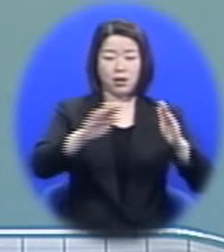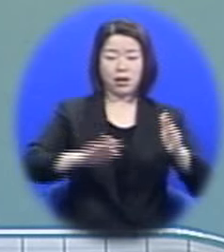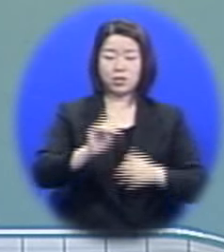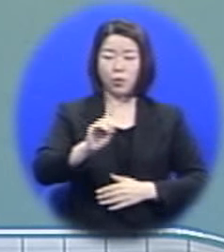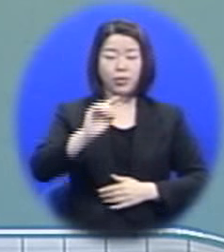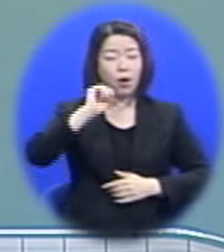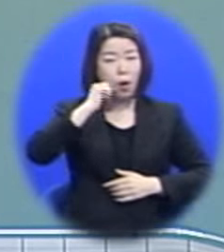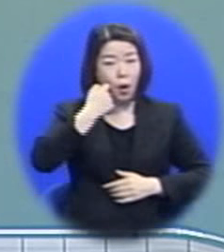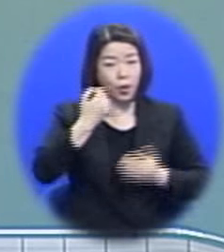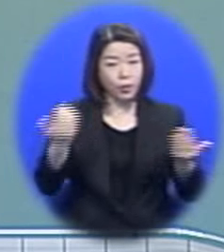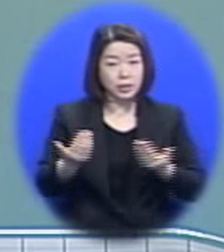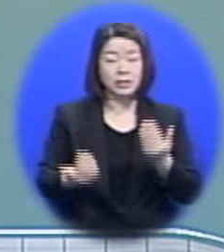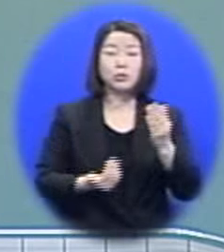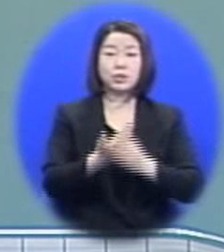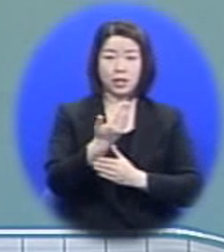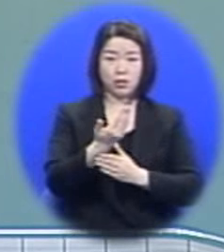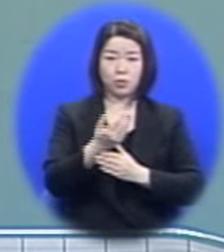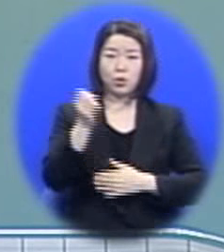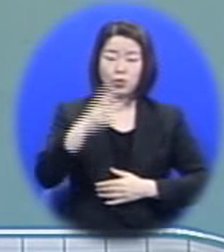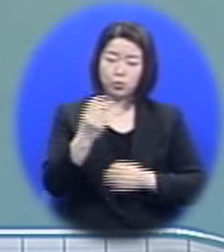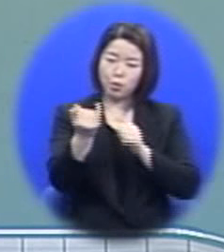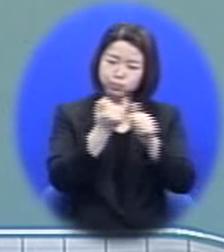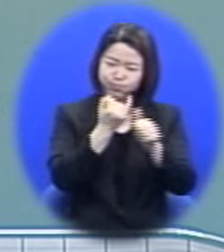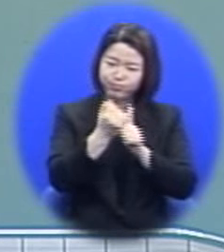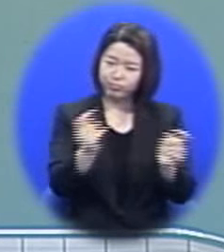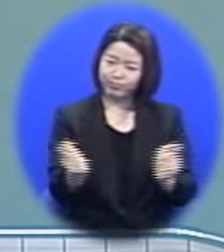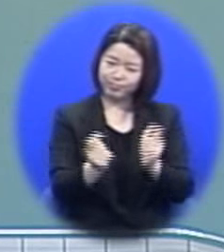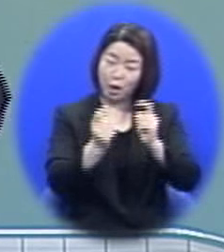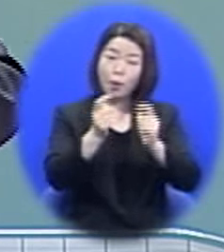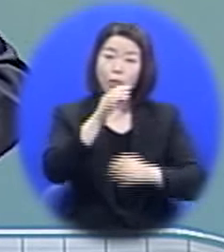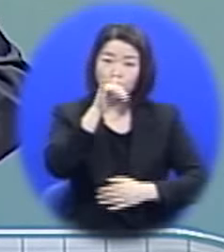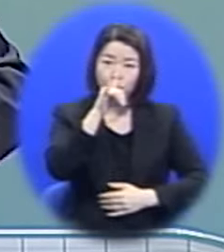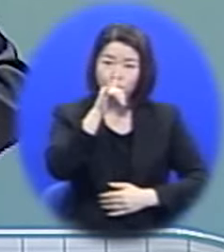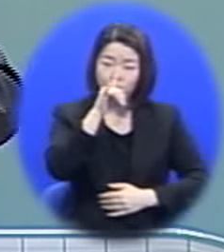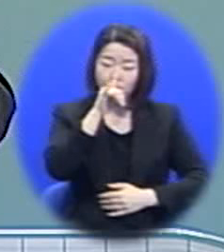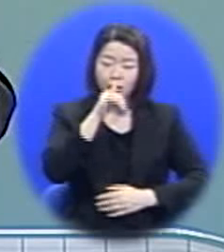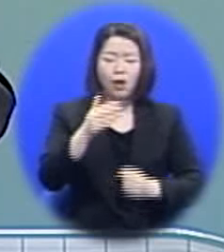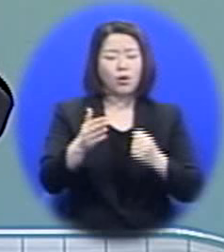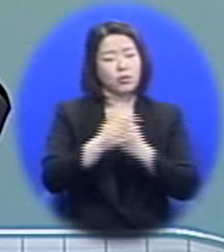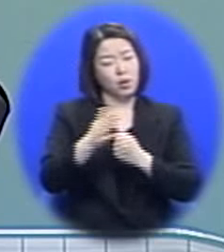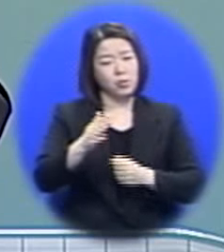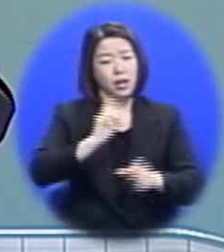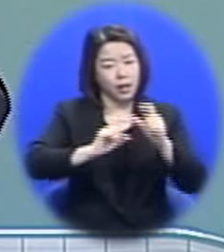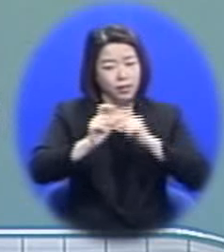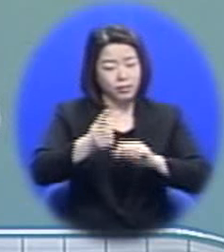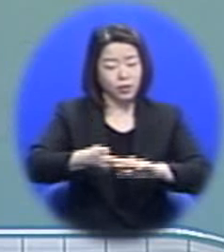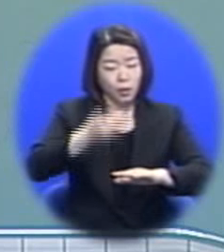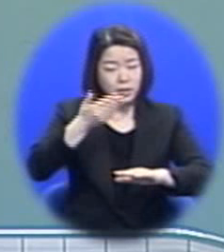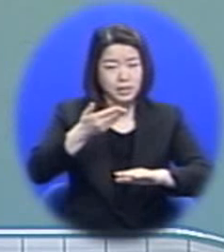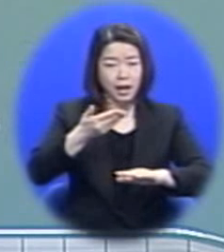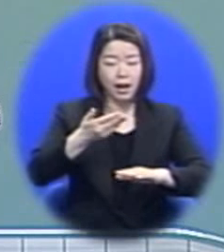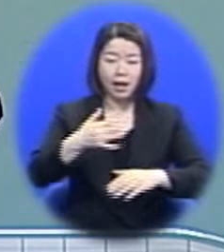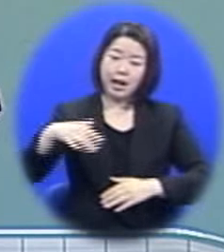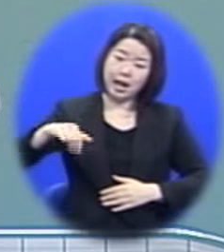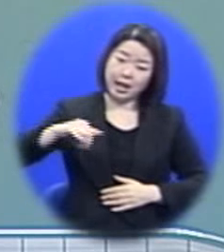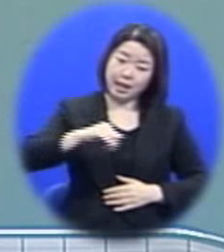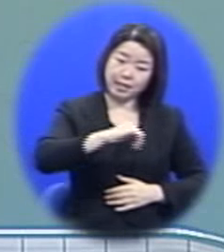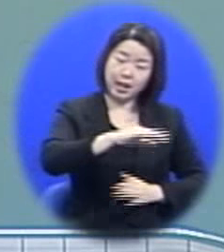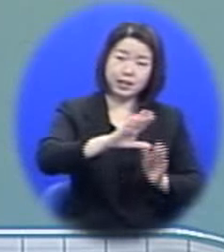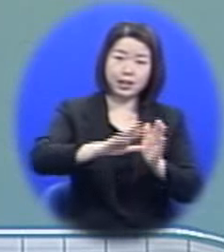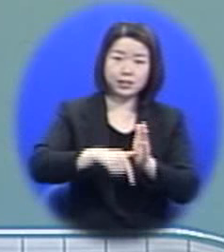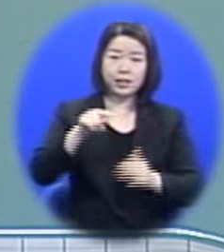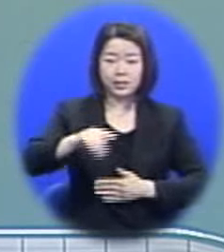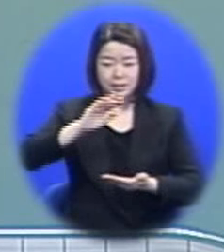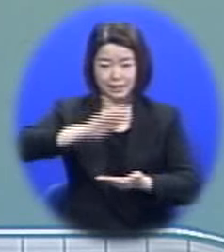일도 생기고 부부 사이에 다툼도 있고 그러다 보면 더 이상 마음에 연애할 때 데이트할 때